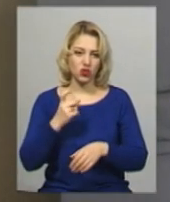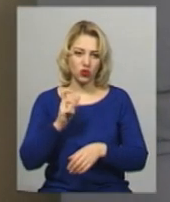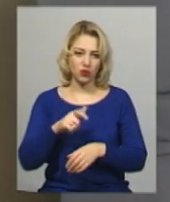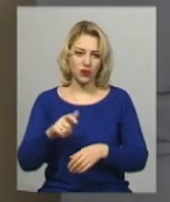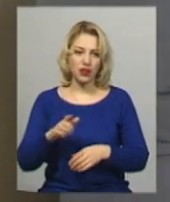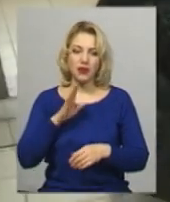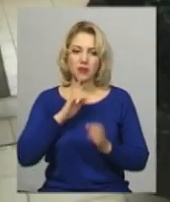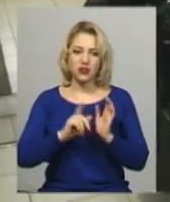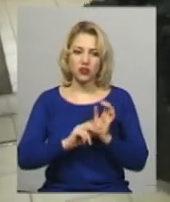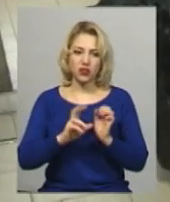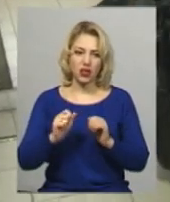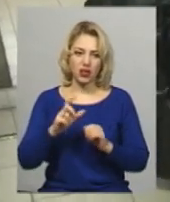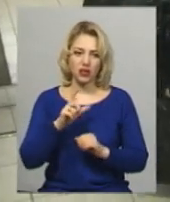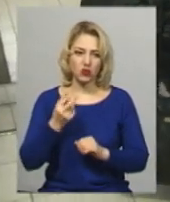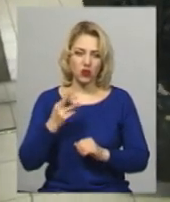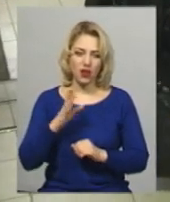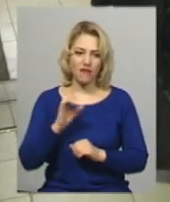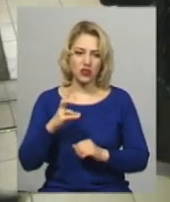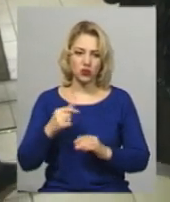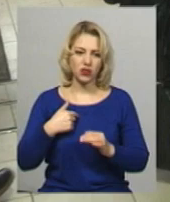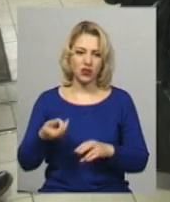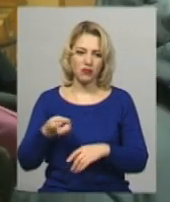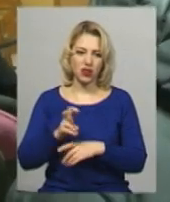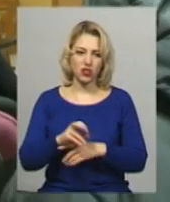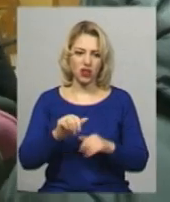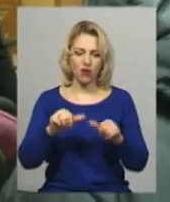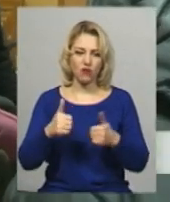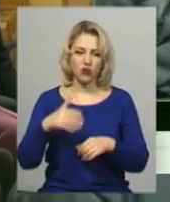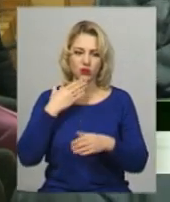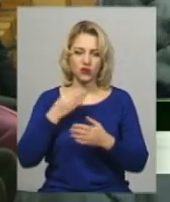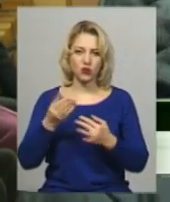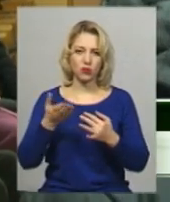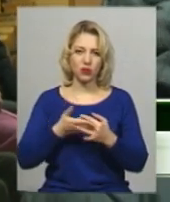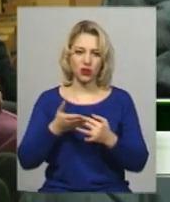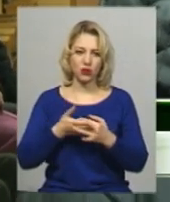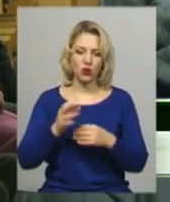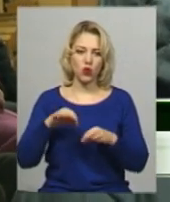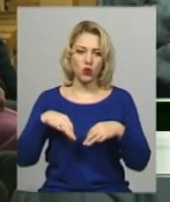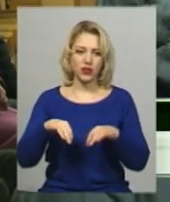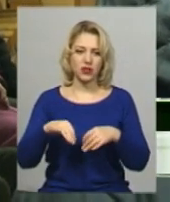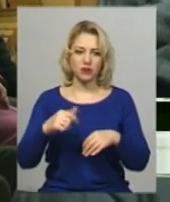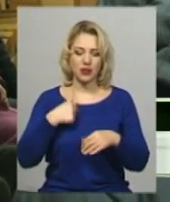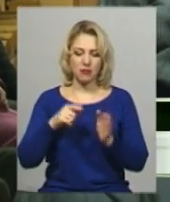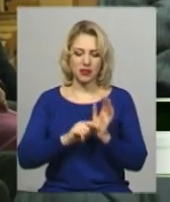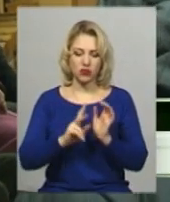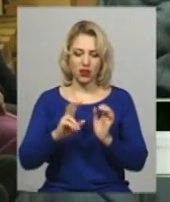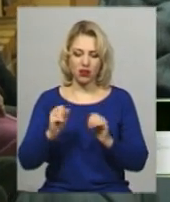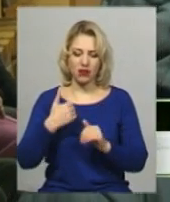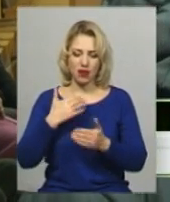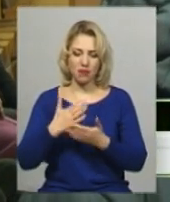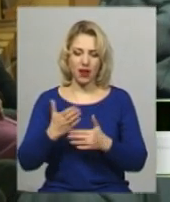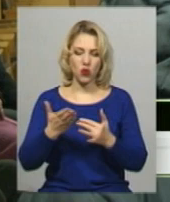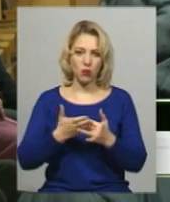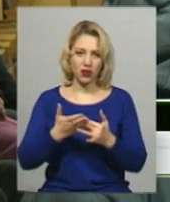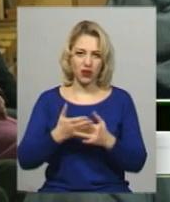Пенсіонерка Зоя Васютіна прийшла оформити свою пільгу на приїзд у громадському транспорті. Пенсіонерка, я маю пільги. От я сюди прийшла,